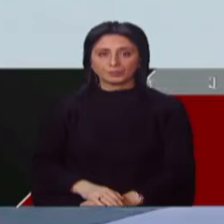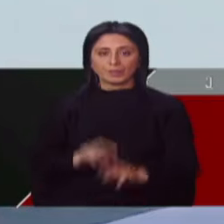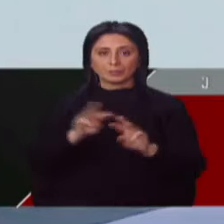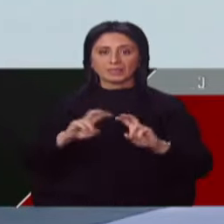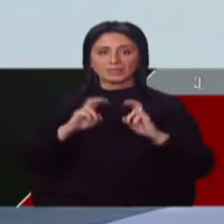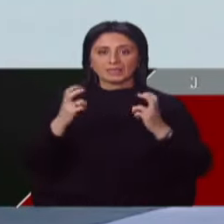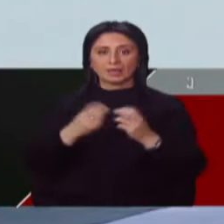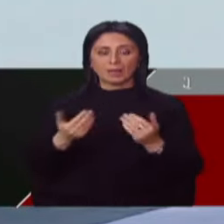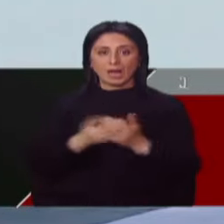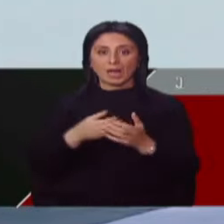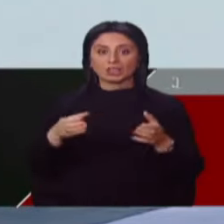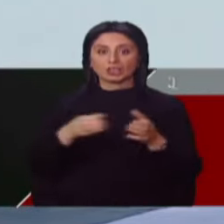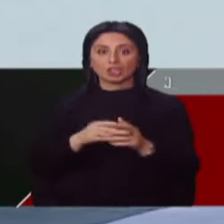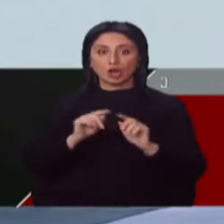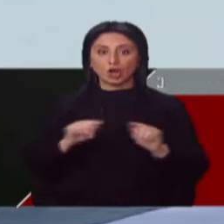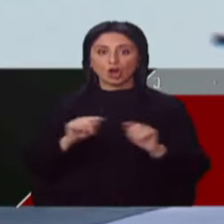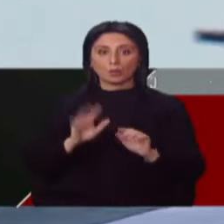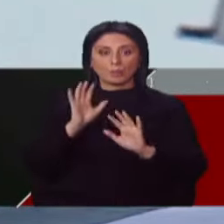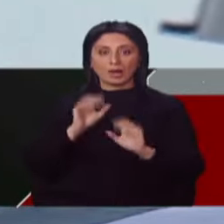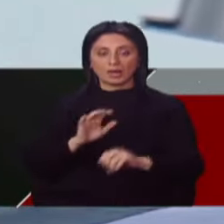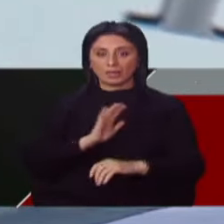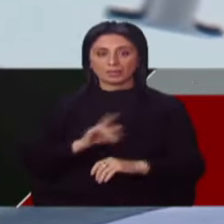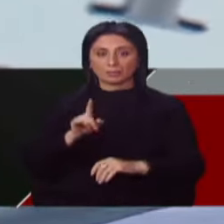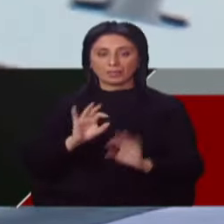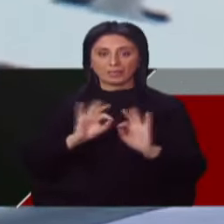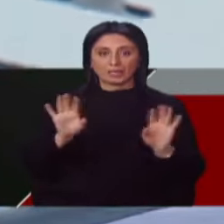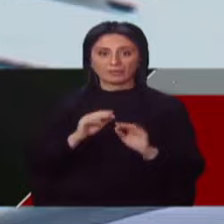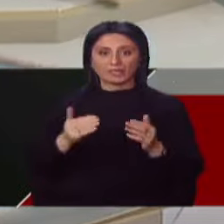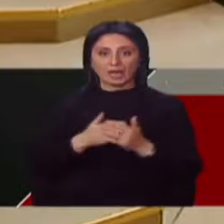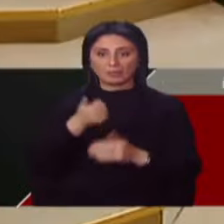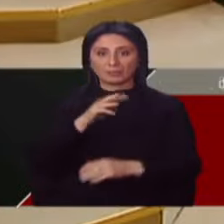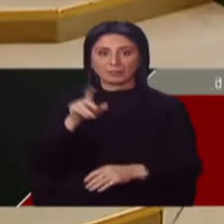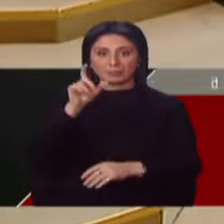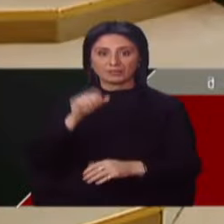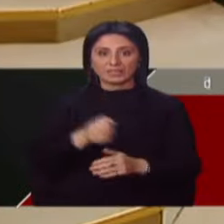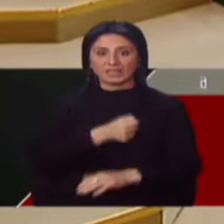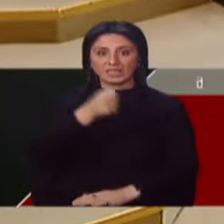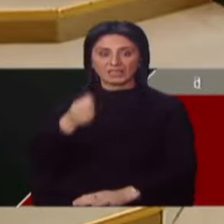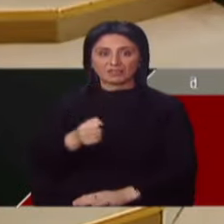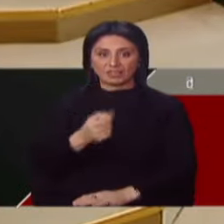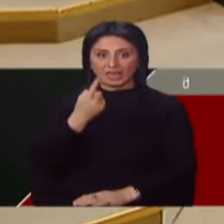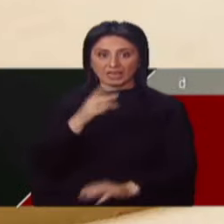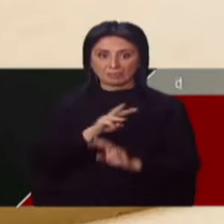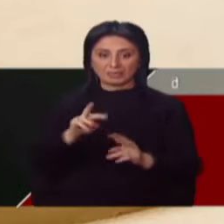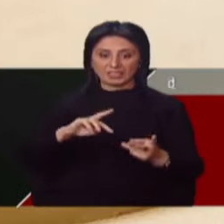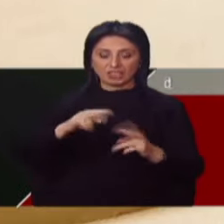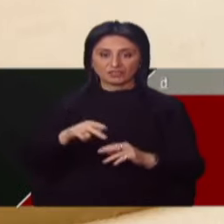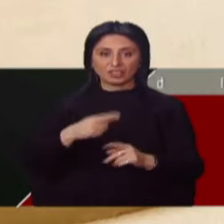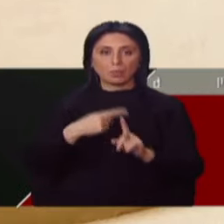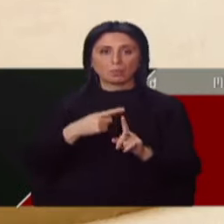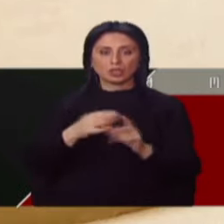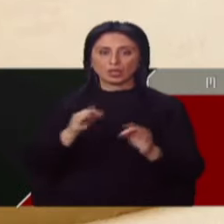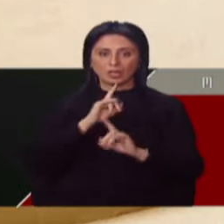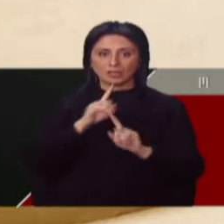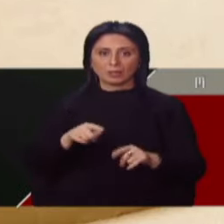Ministra cabineti s-a axal შემადგენლობა opoziția მხარი არ დაუჭირა მათი განცხადებით ახალი პრემიერ-ministris დანიშნვით და ერთი ministris შეცვლით პოზიტიური